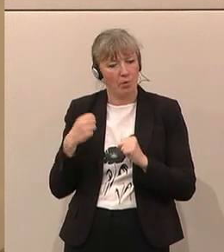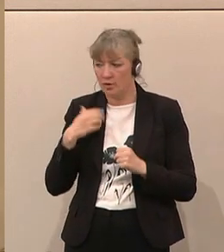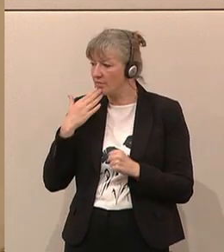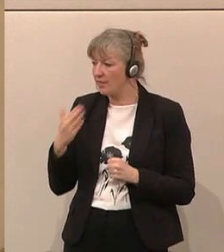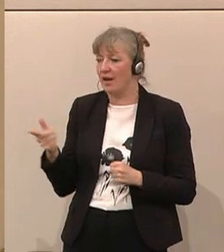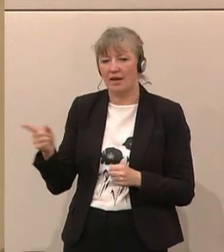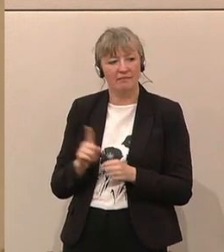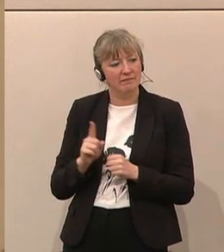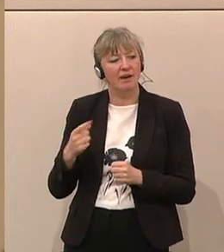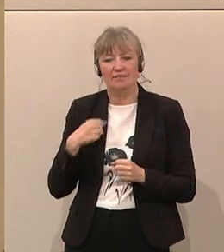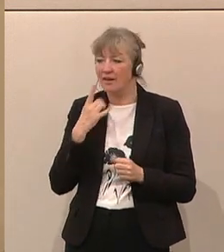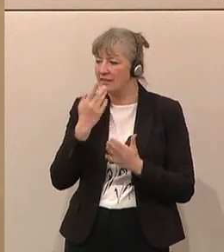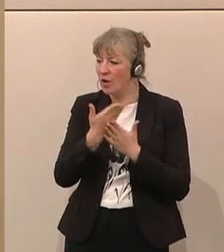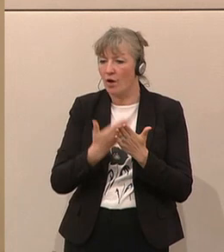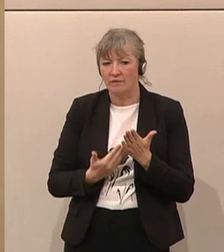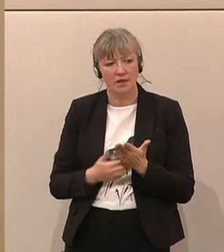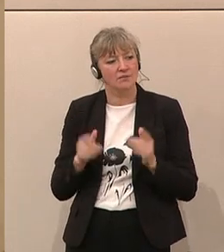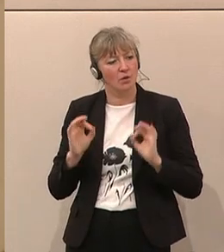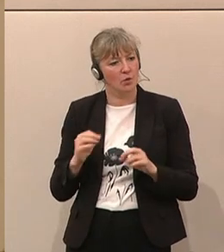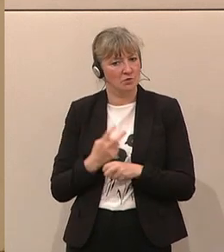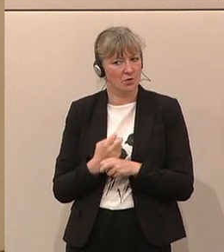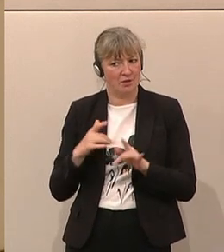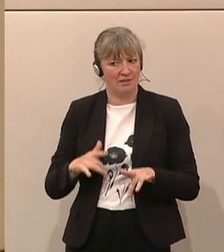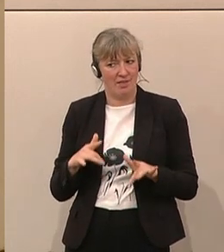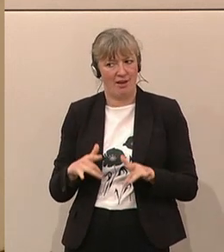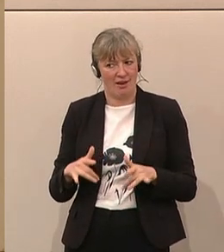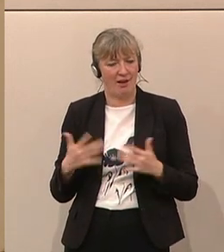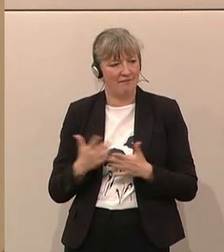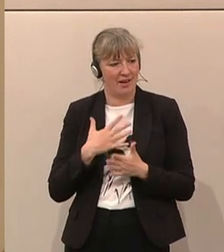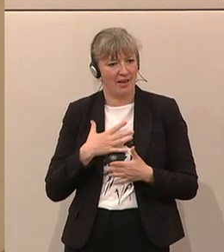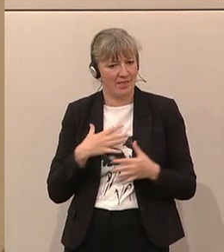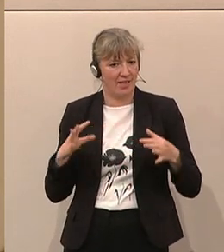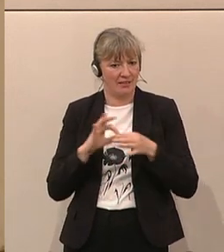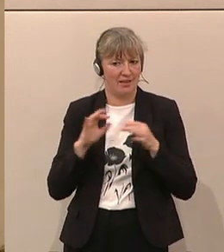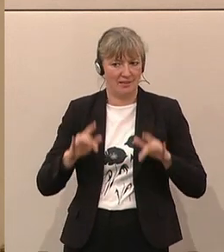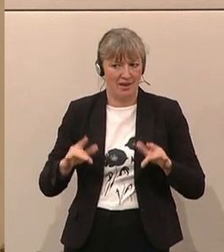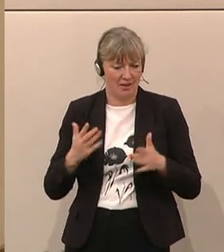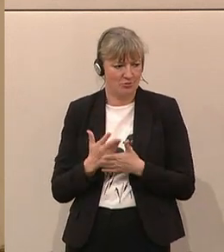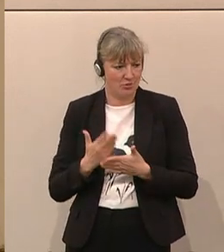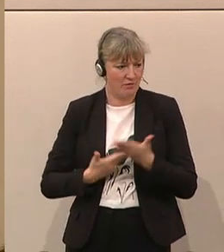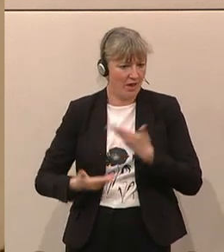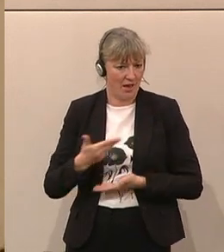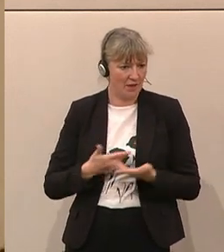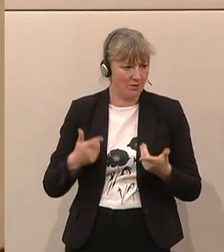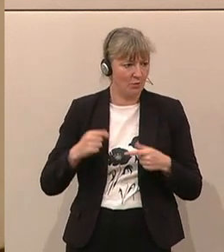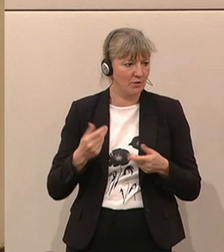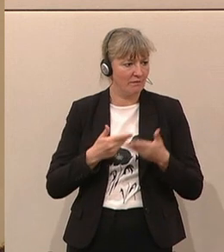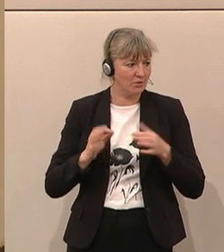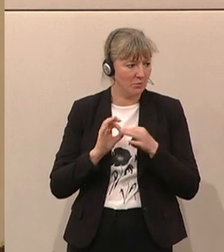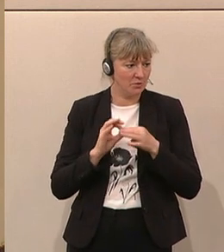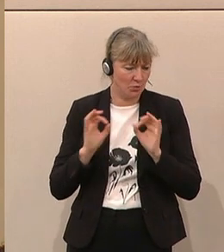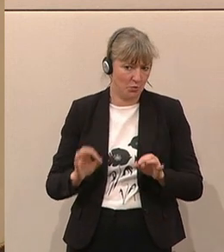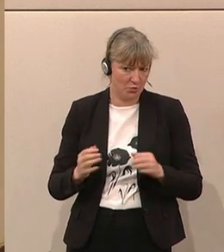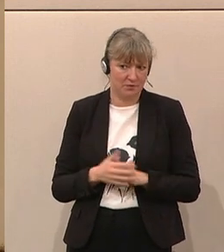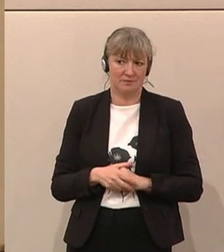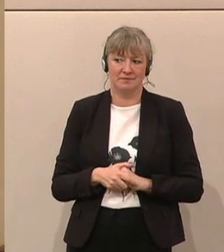dass Sie so akribisch aufgelistet haben, wie gut Österreich bereits mit Kanada in Verhandlungen und in wirtschaftlichen